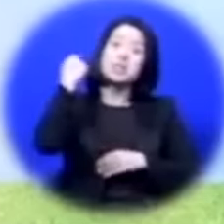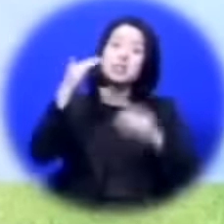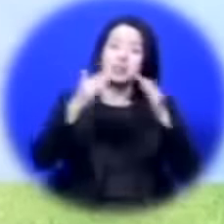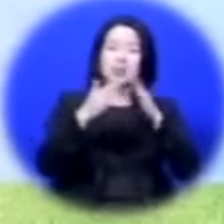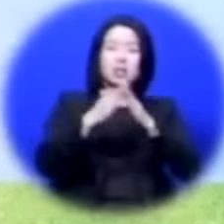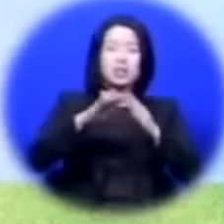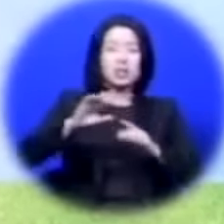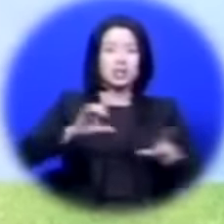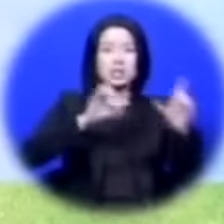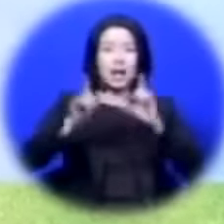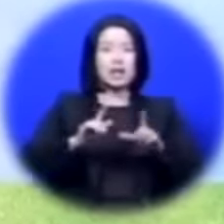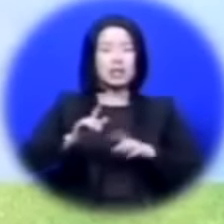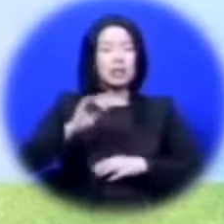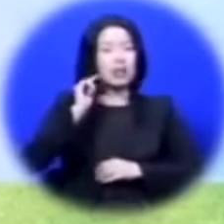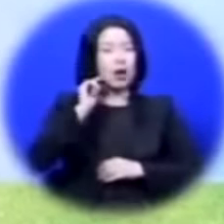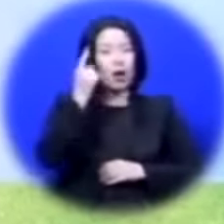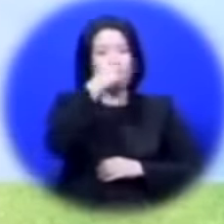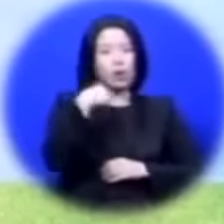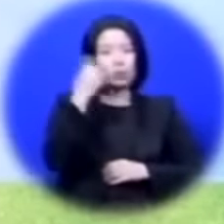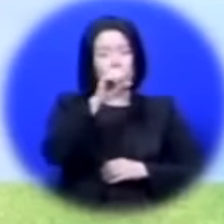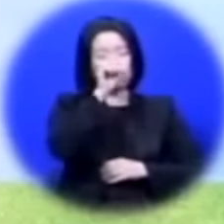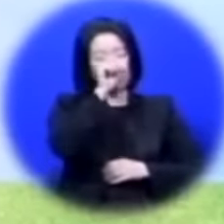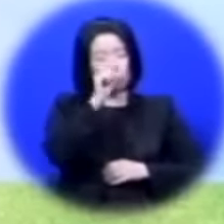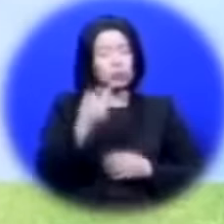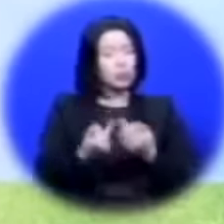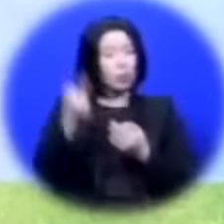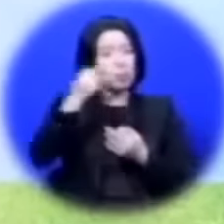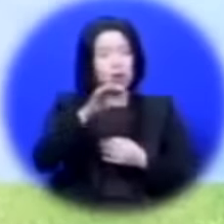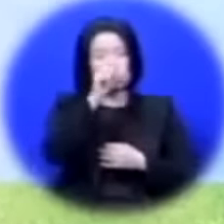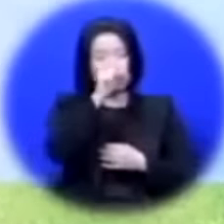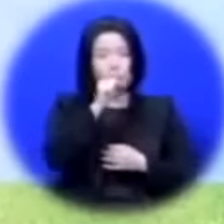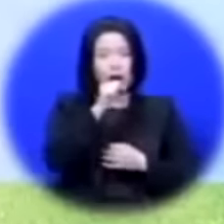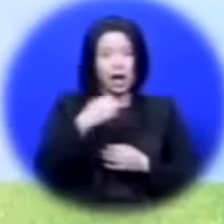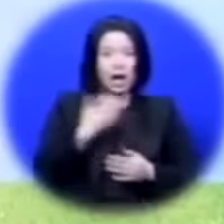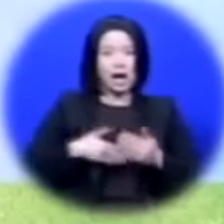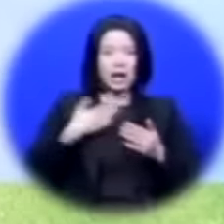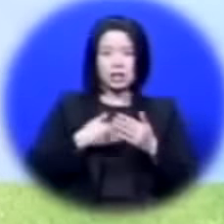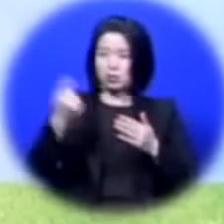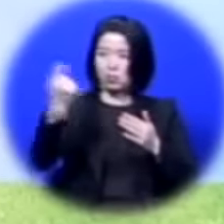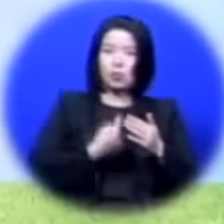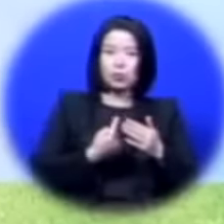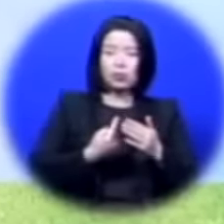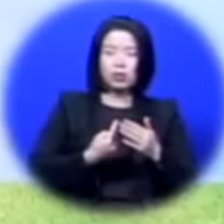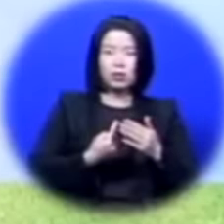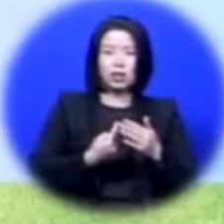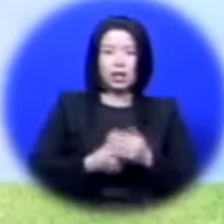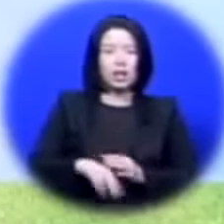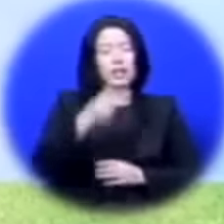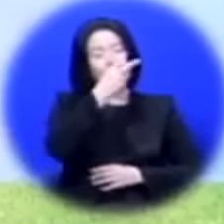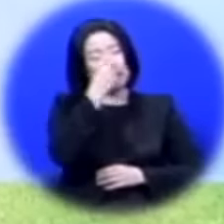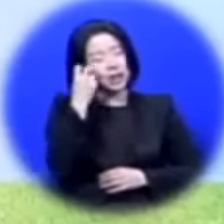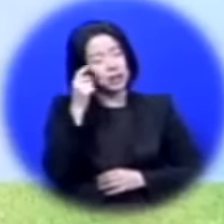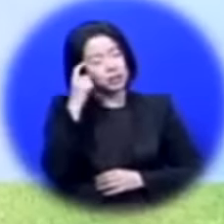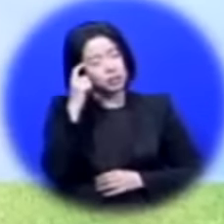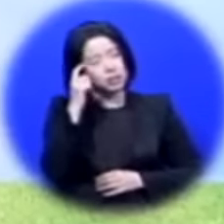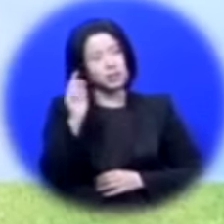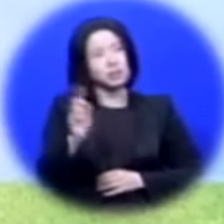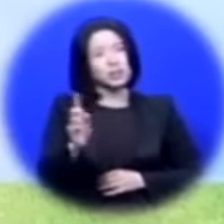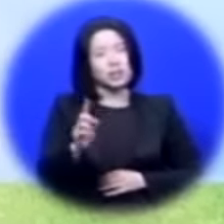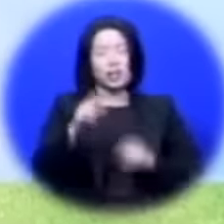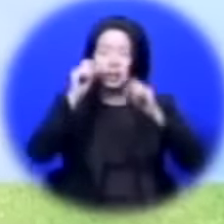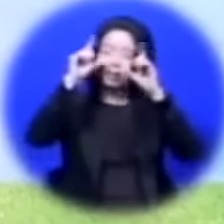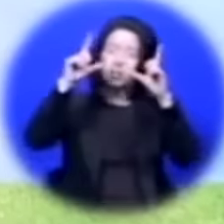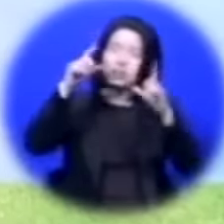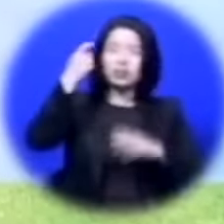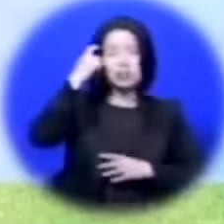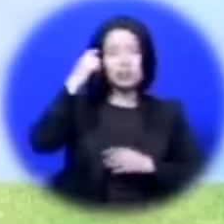얼굴 이쁜 그 오빠가 좋아 가지고 그 오빠가 그냥 가슴에 들어온 바람에 자는 건지 어 깨 있는